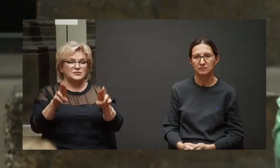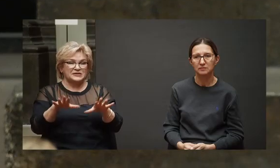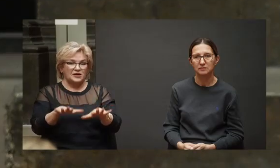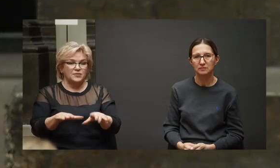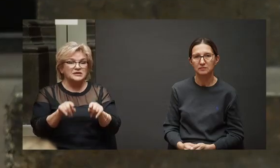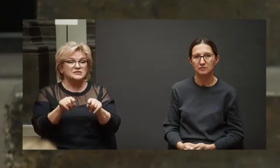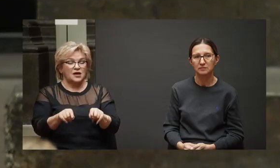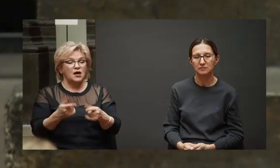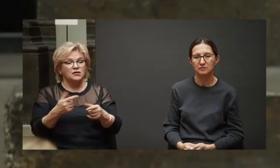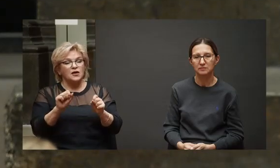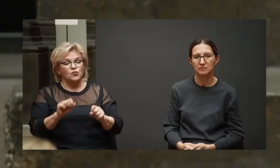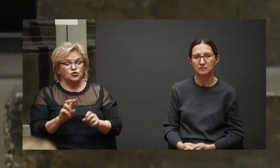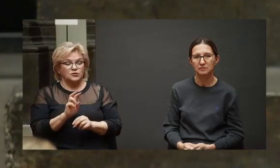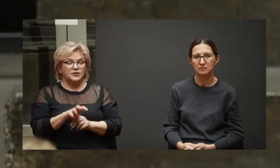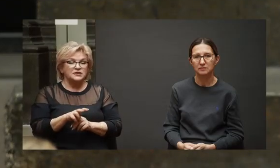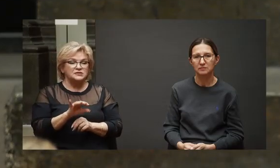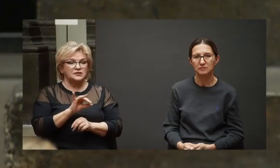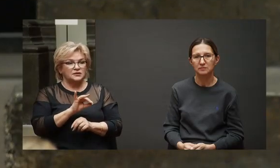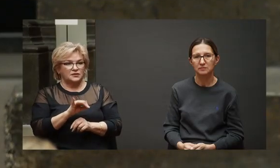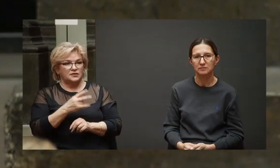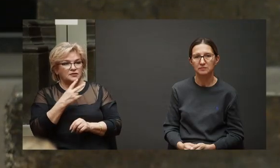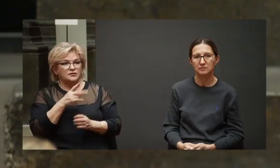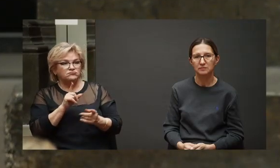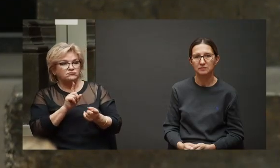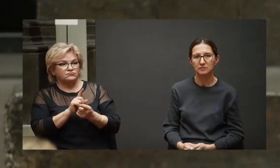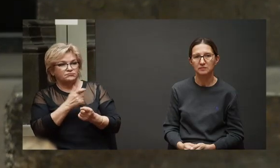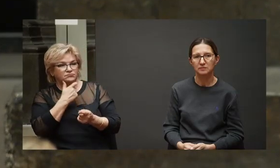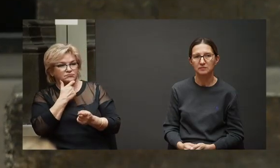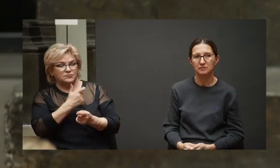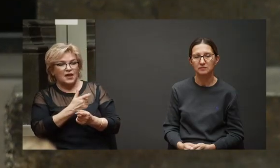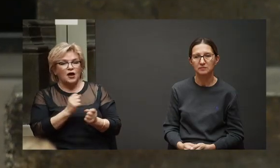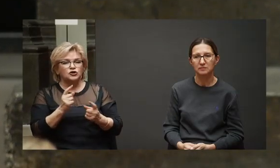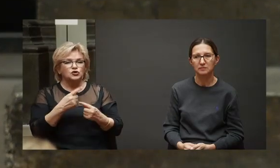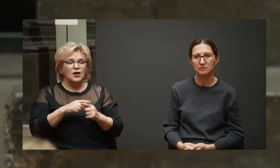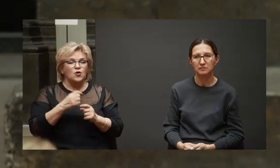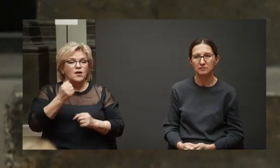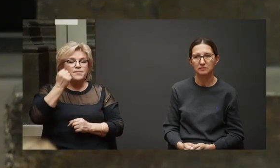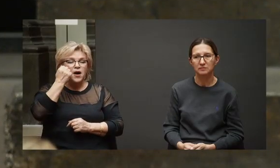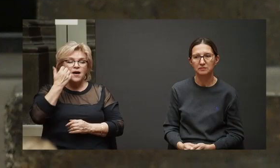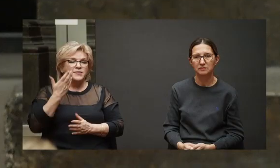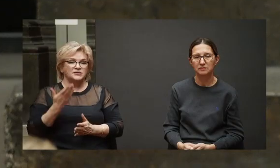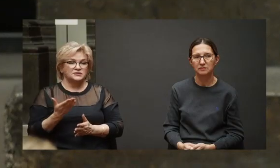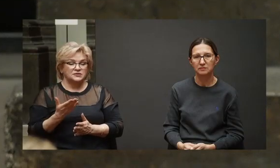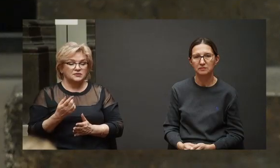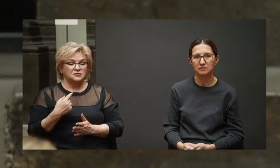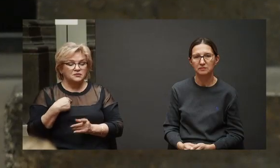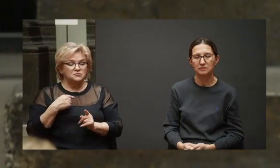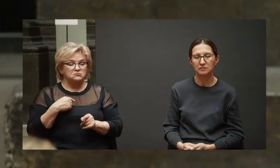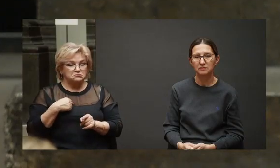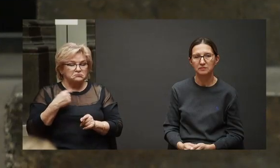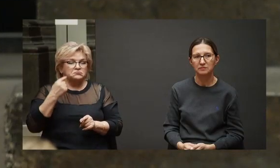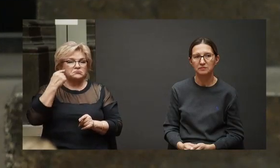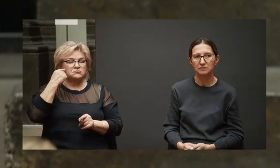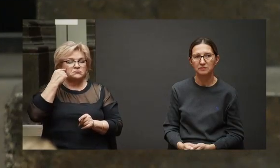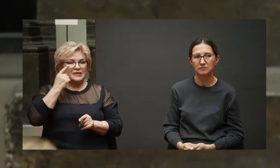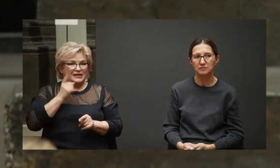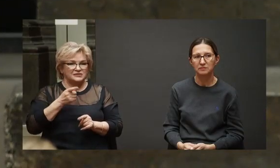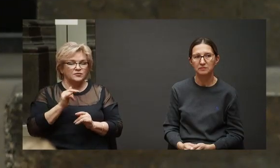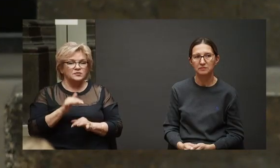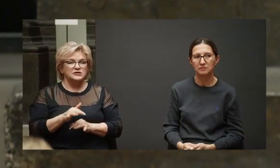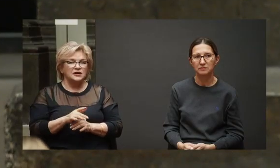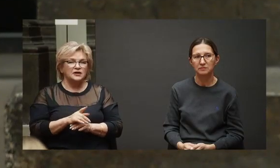где можно прийти и с ним встретиться. А что такое память? И вот тут мне в голову на самом деле